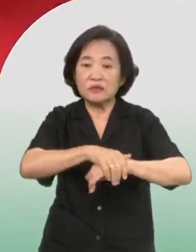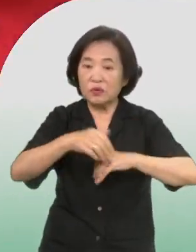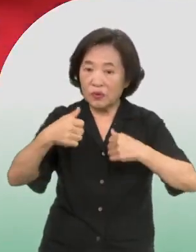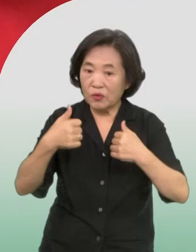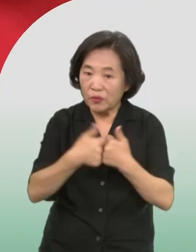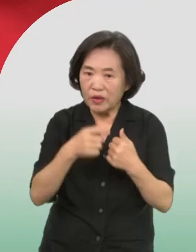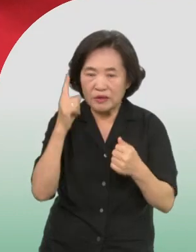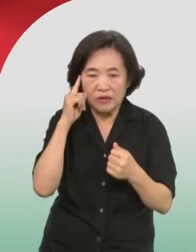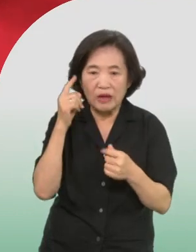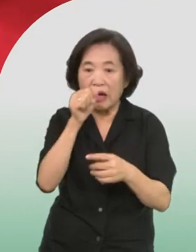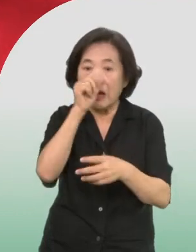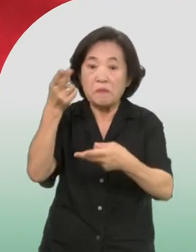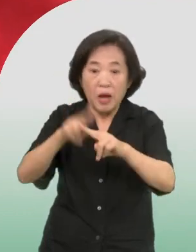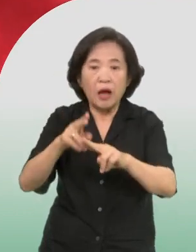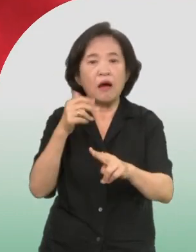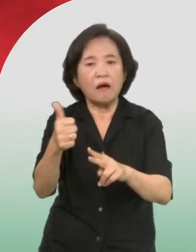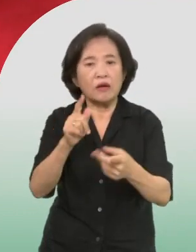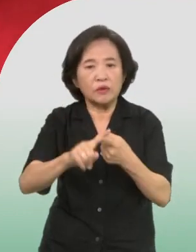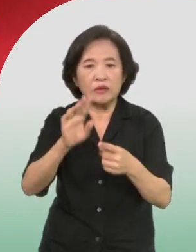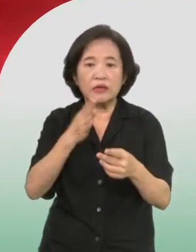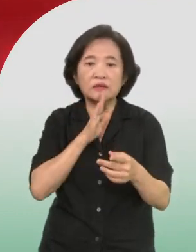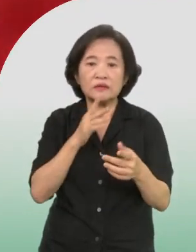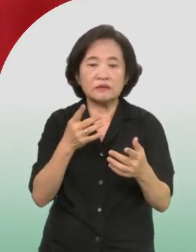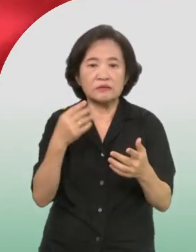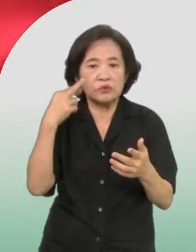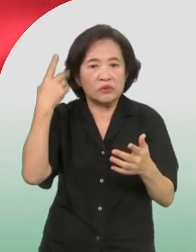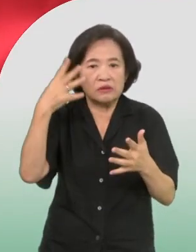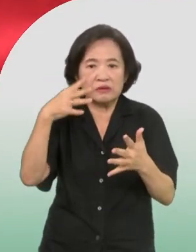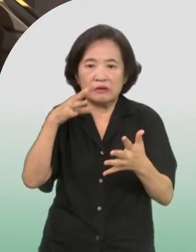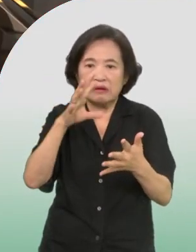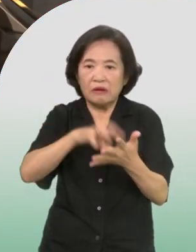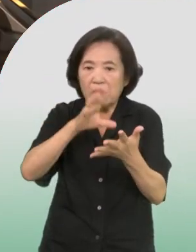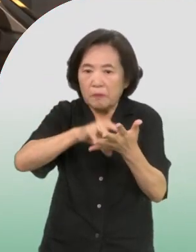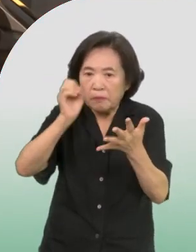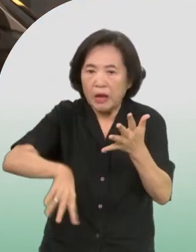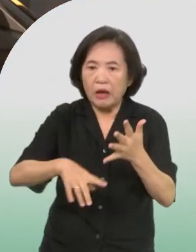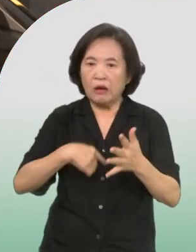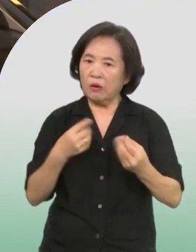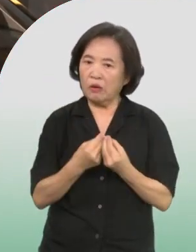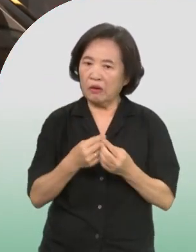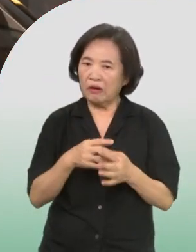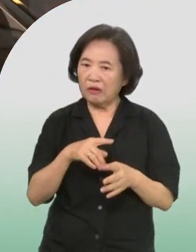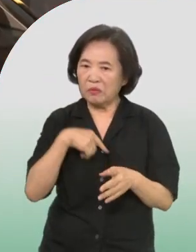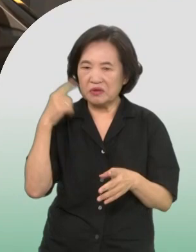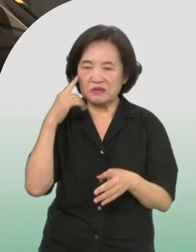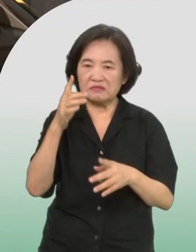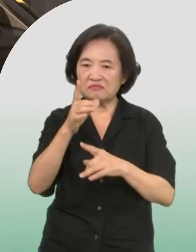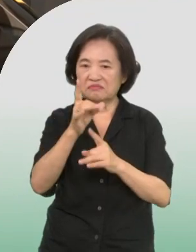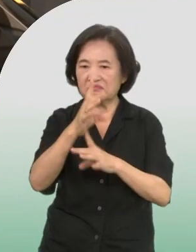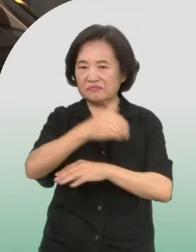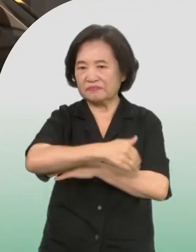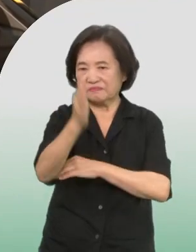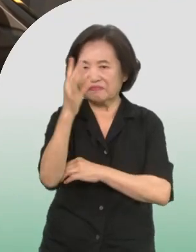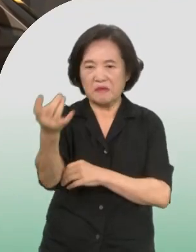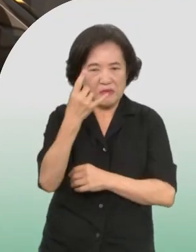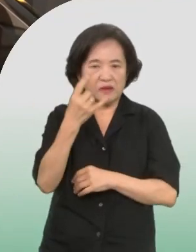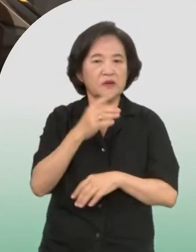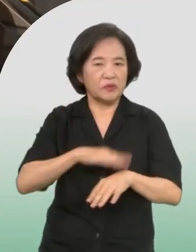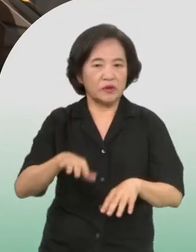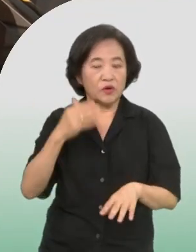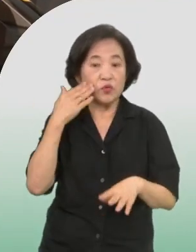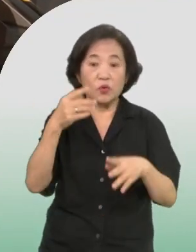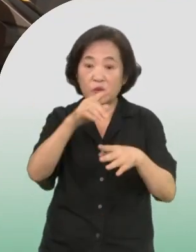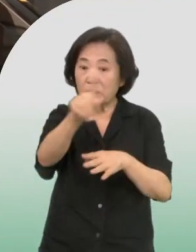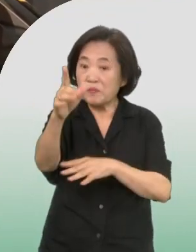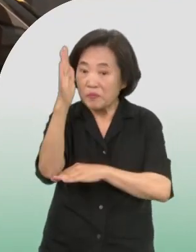还无嘛相信政府的决定。 其实这个一样又是一个骗术，除非我们今天在新竹县政府的公